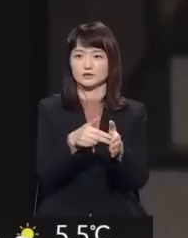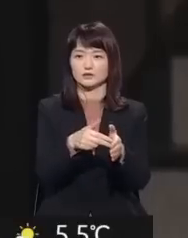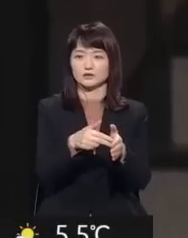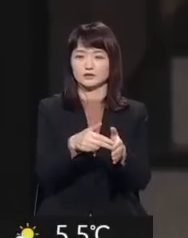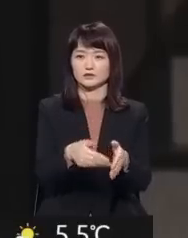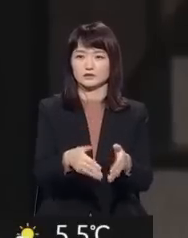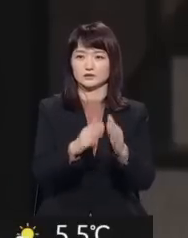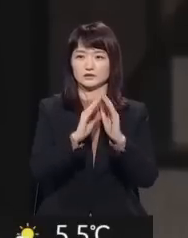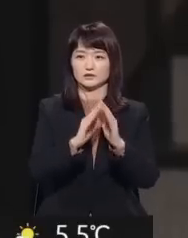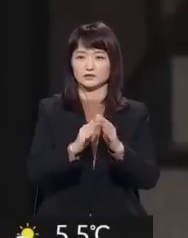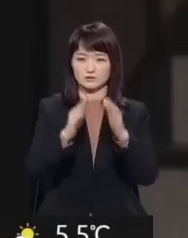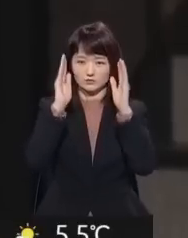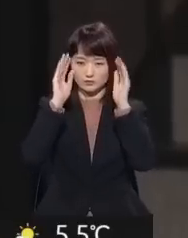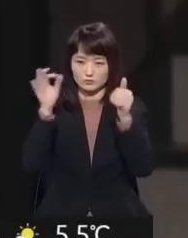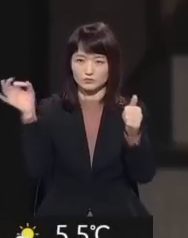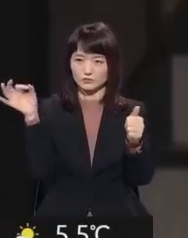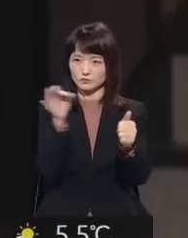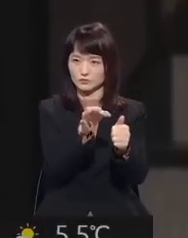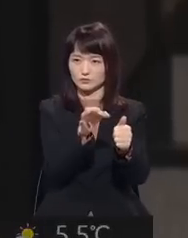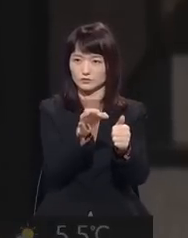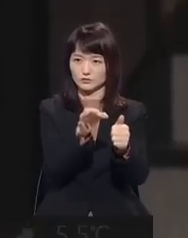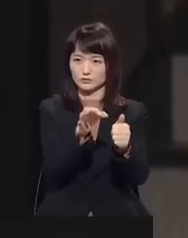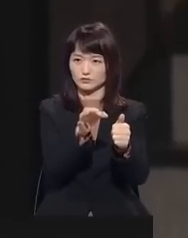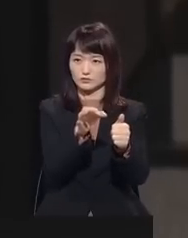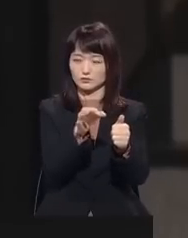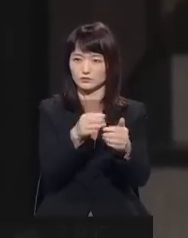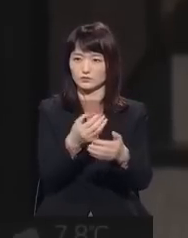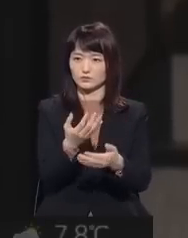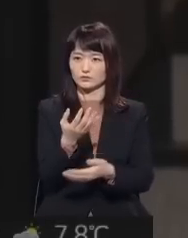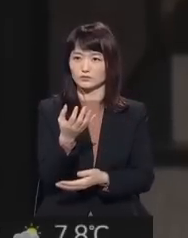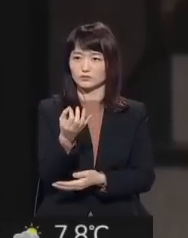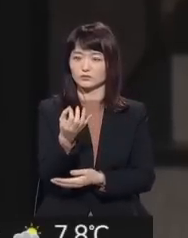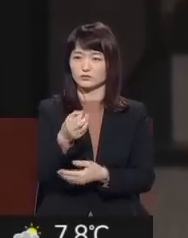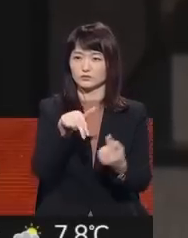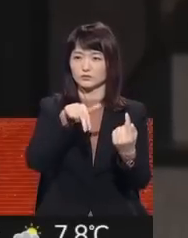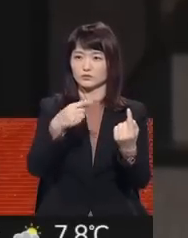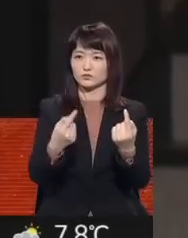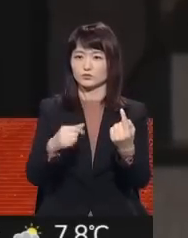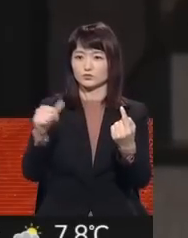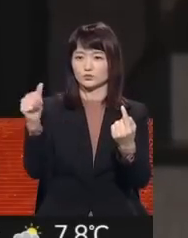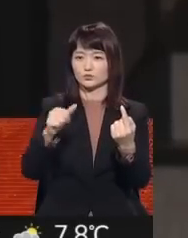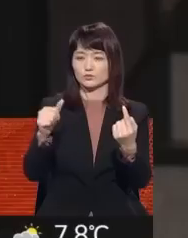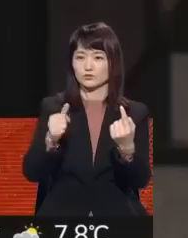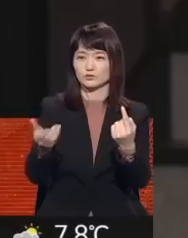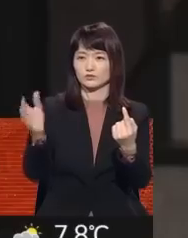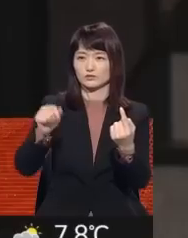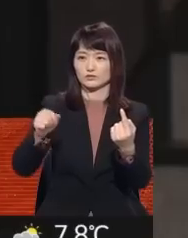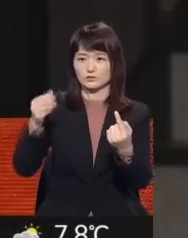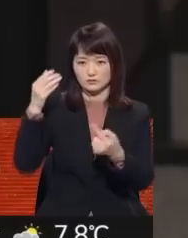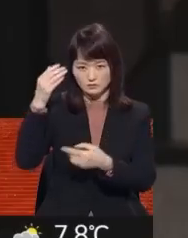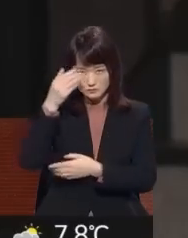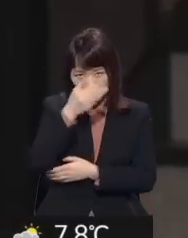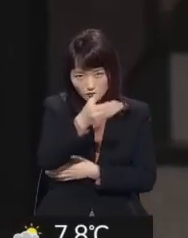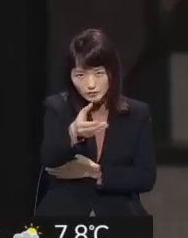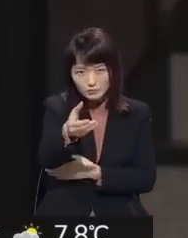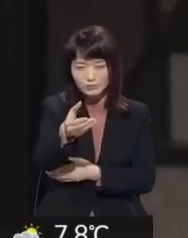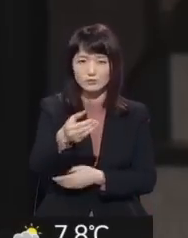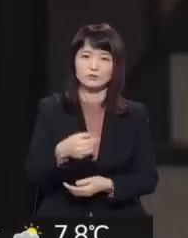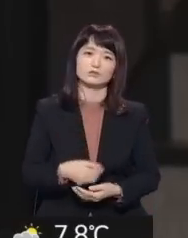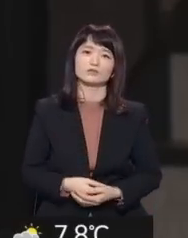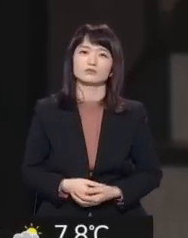하고 장학금을 냈다고 하는데 장학금 금액 놀라지 마십시오 1조 5천억 정도를 기부했다라고 합니다 그러니까